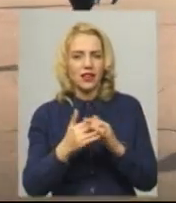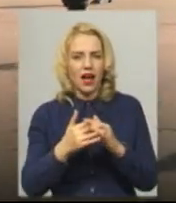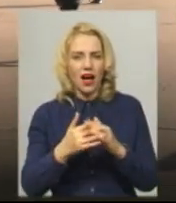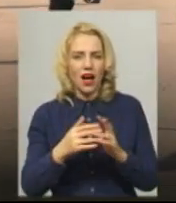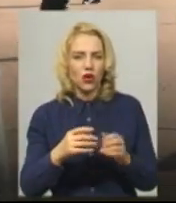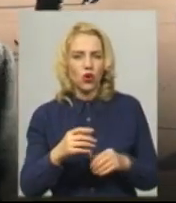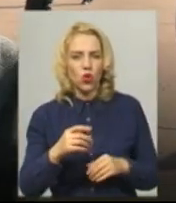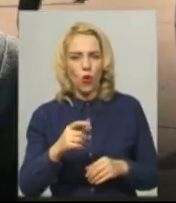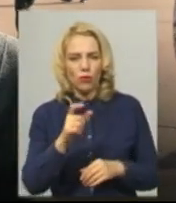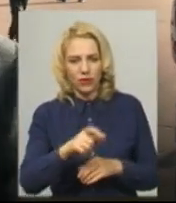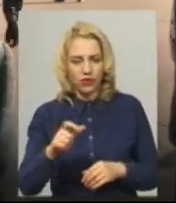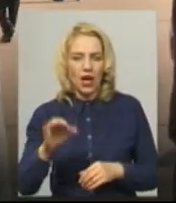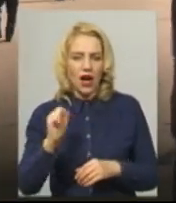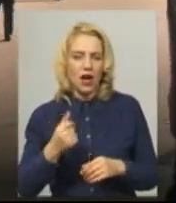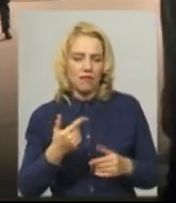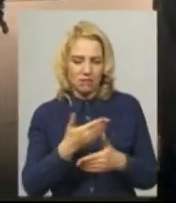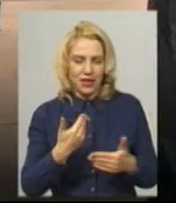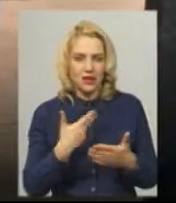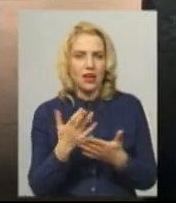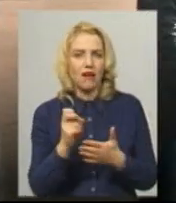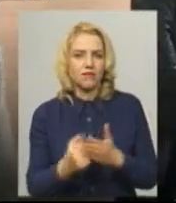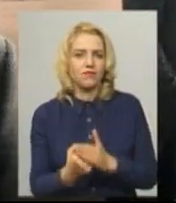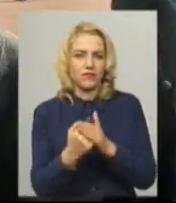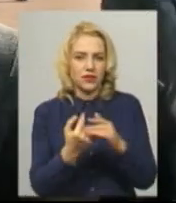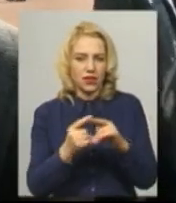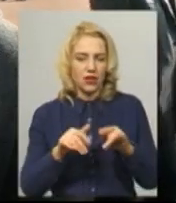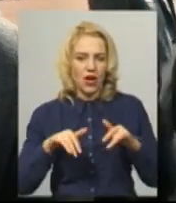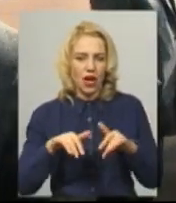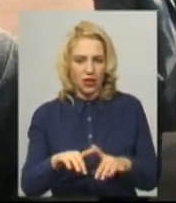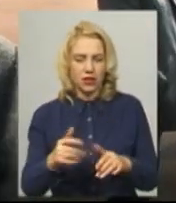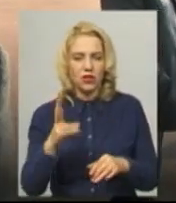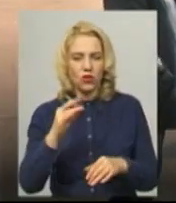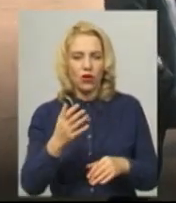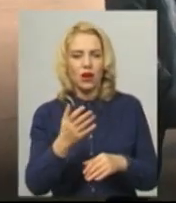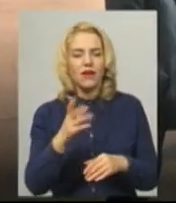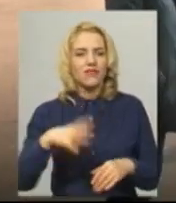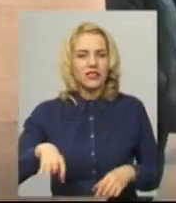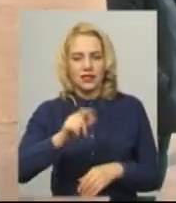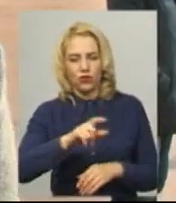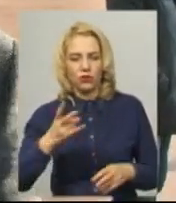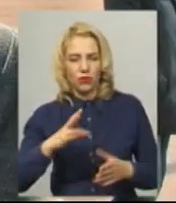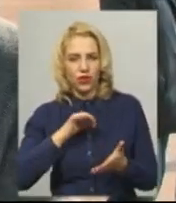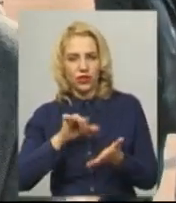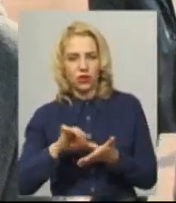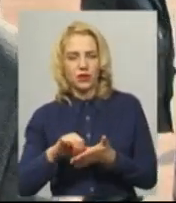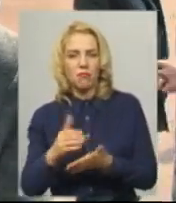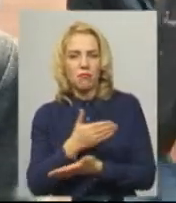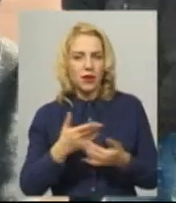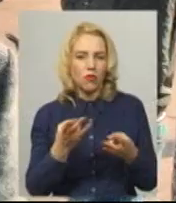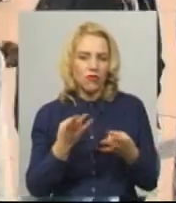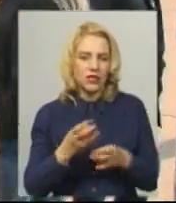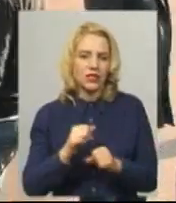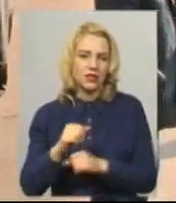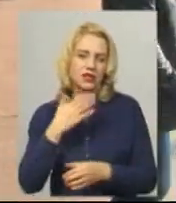просто рушуємо ці акції. Це і для всіх людей України, громадян. Ми повинні захистити наші землі, бо